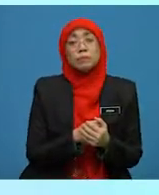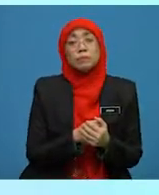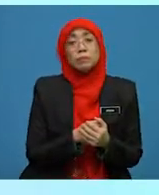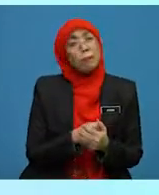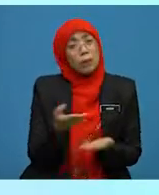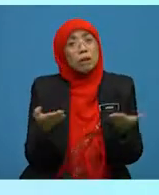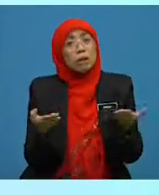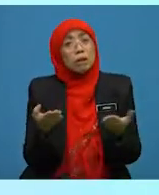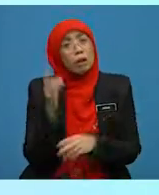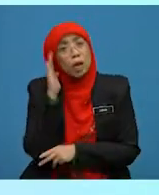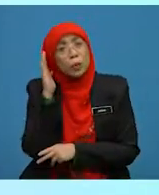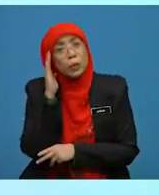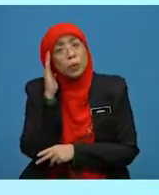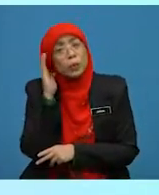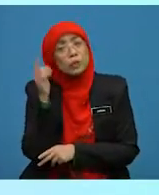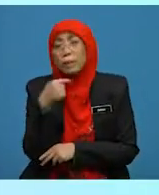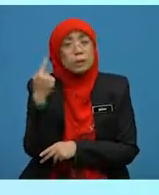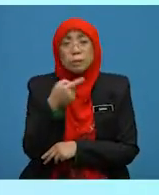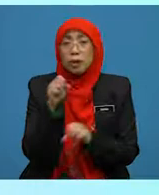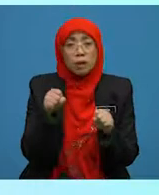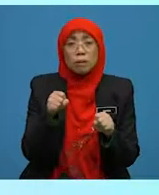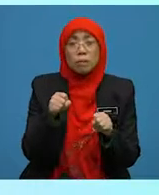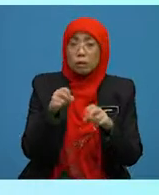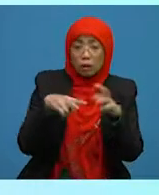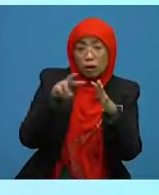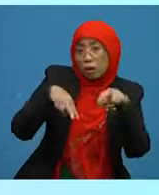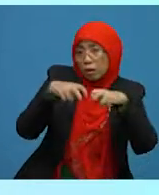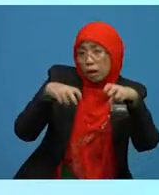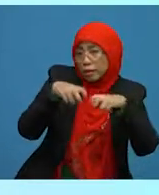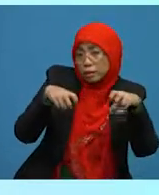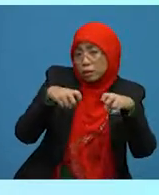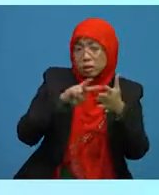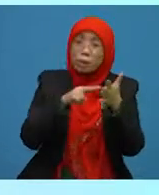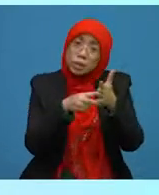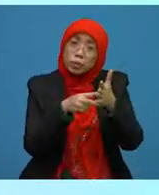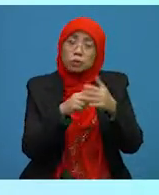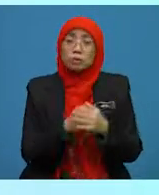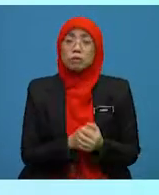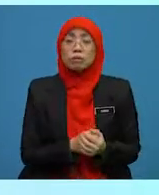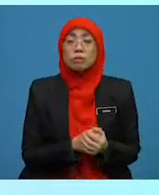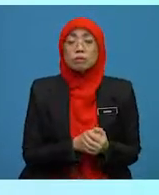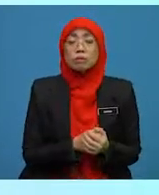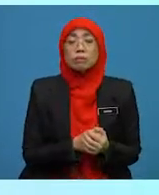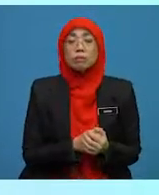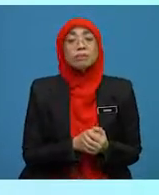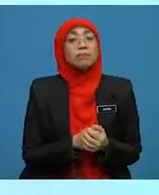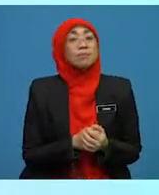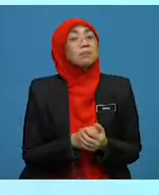Adakah tokoh lain yang memberikan definisi istilah semantik ini?